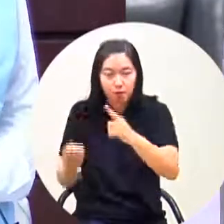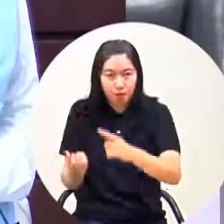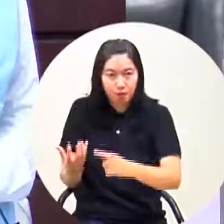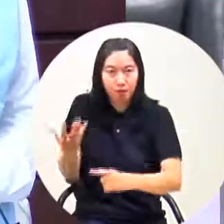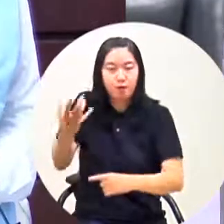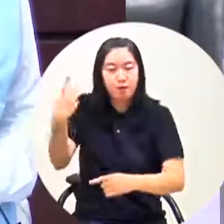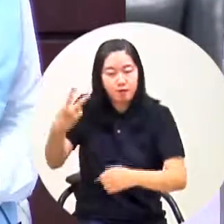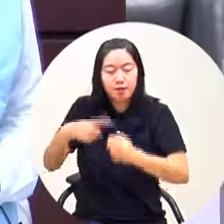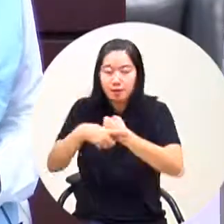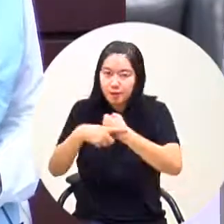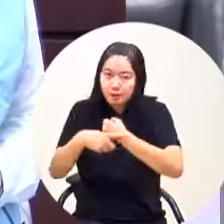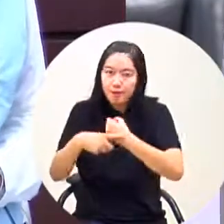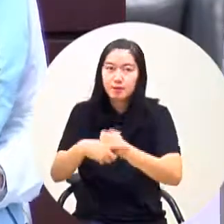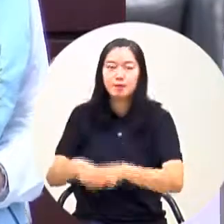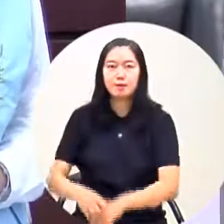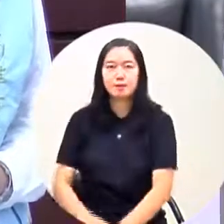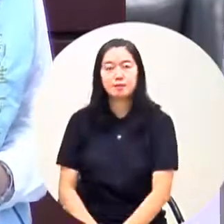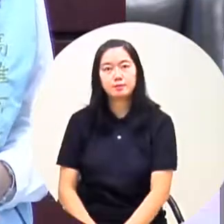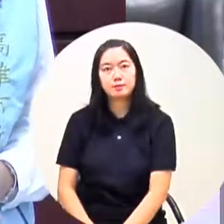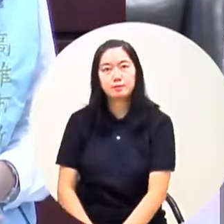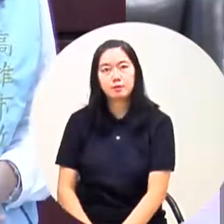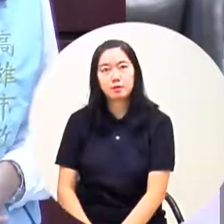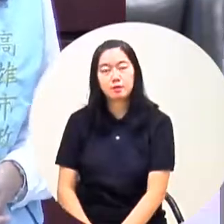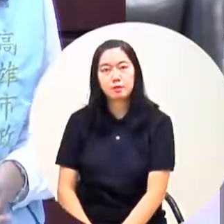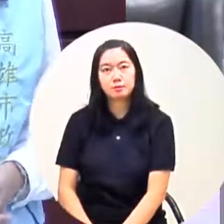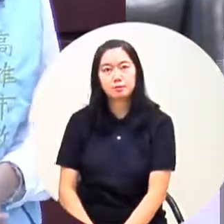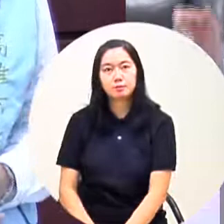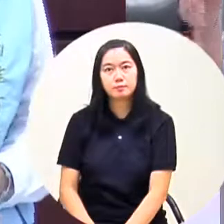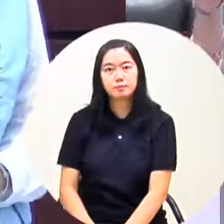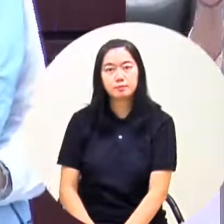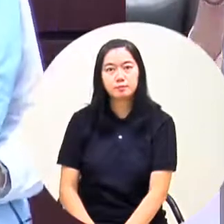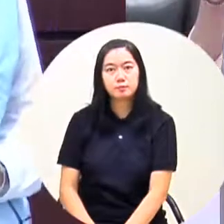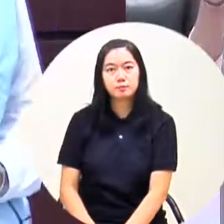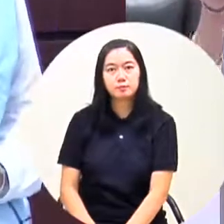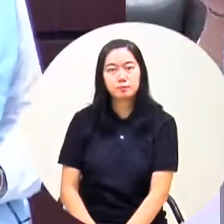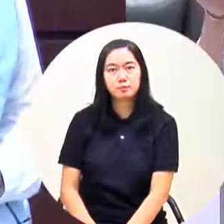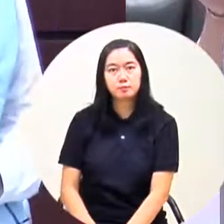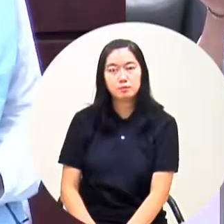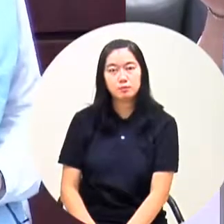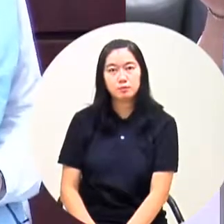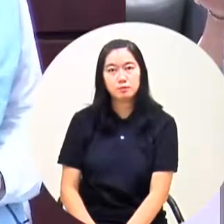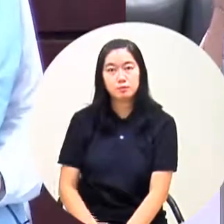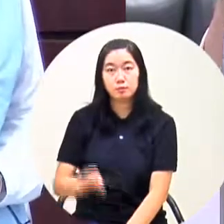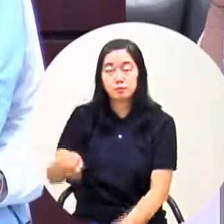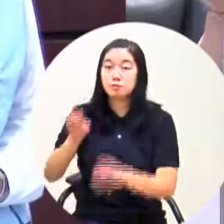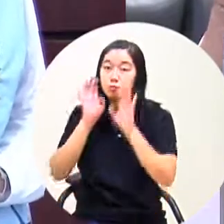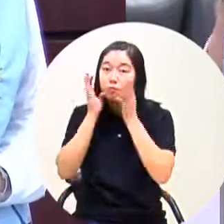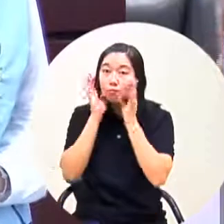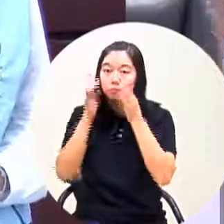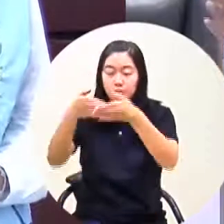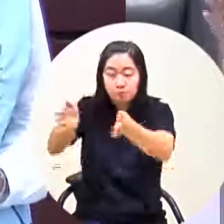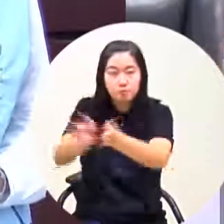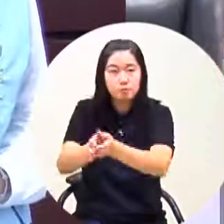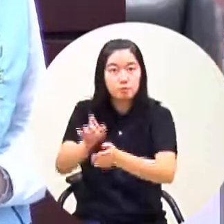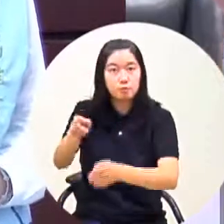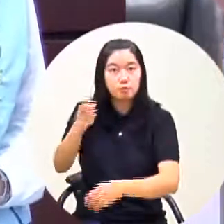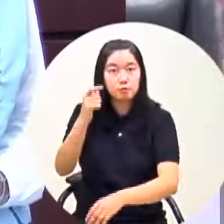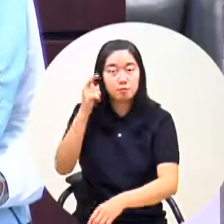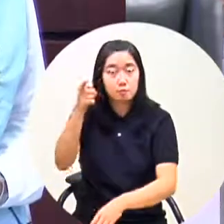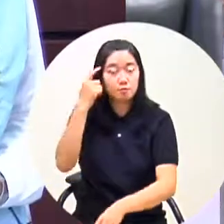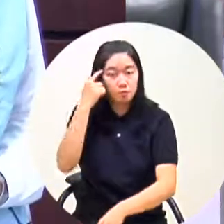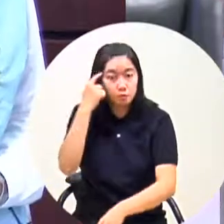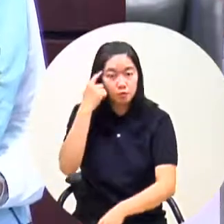更广。 对啊，郑局长，所以不是说我们的粉丝业。你的利益是很好，但